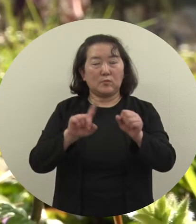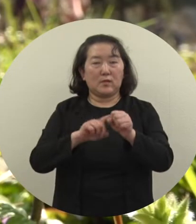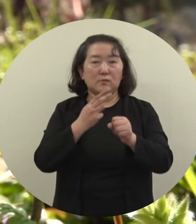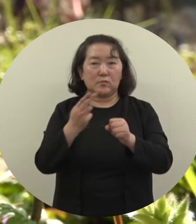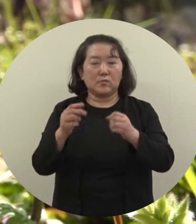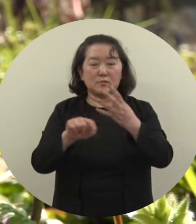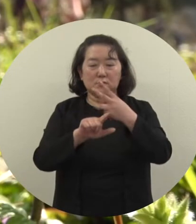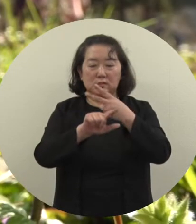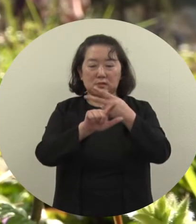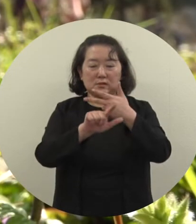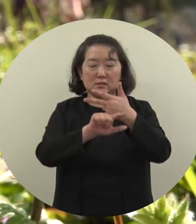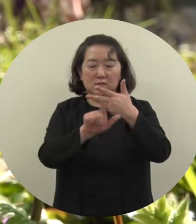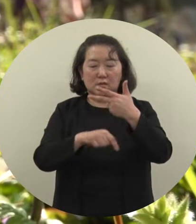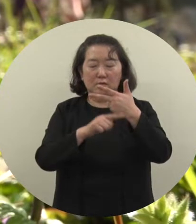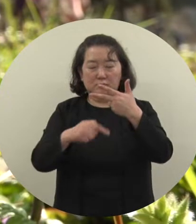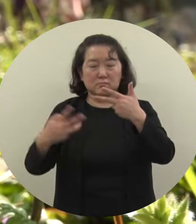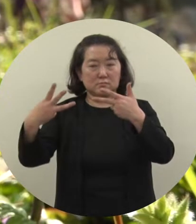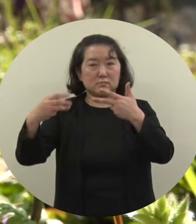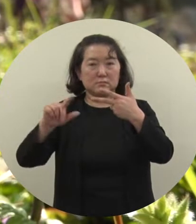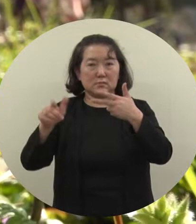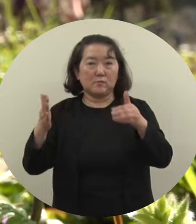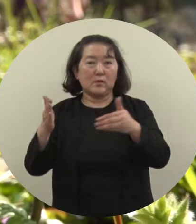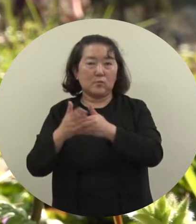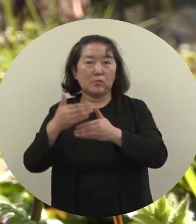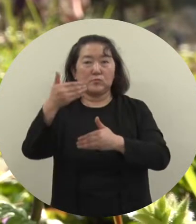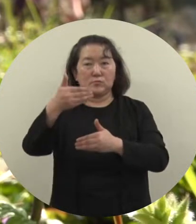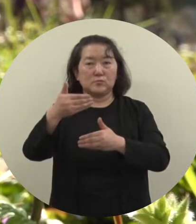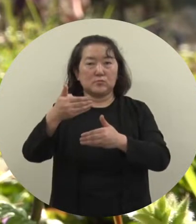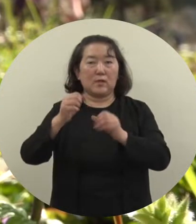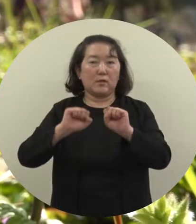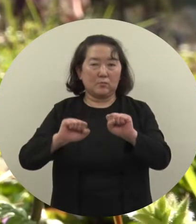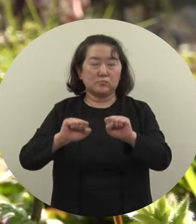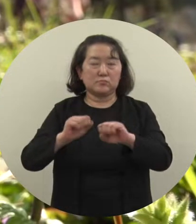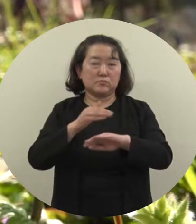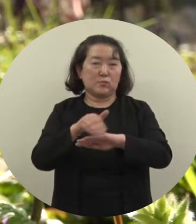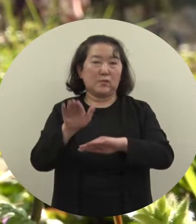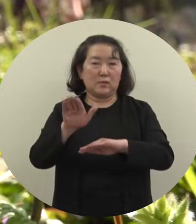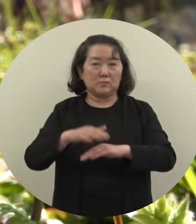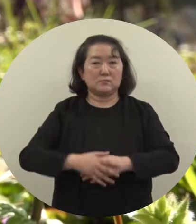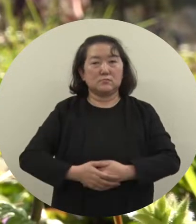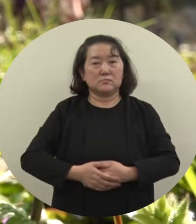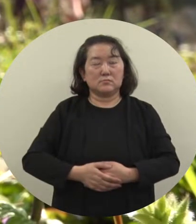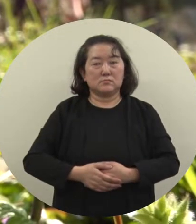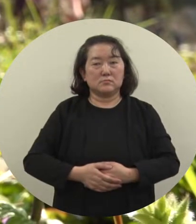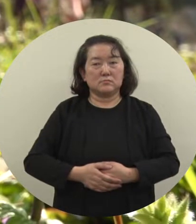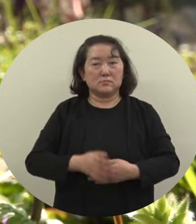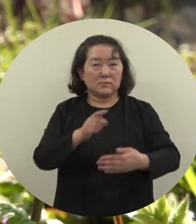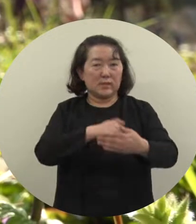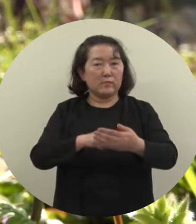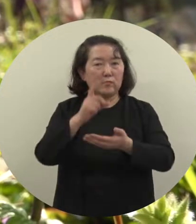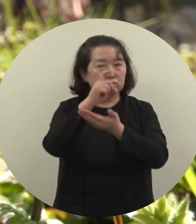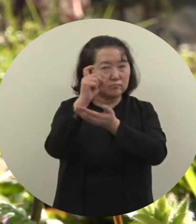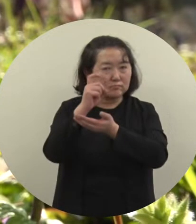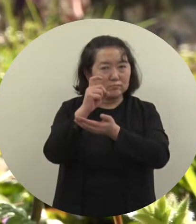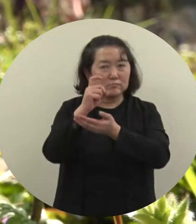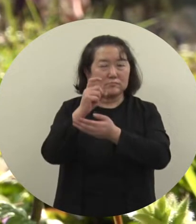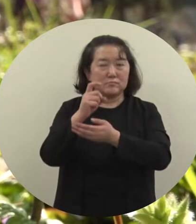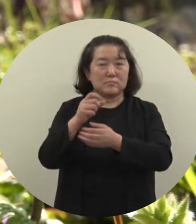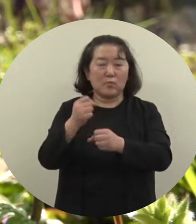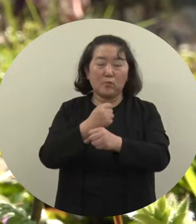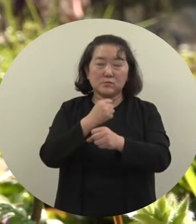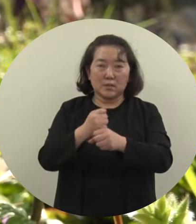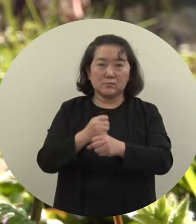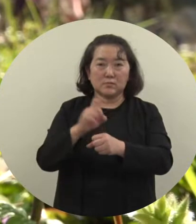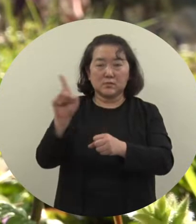は7月から3月までの9回開催する予定です。内容はカメラ撮影、工